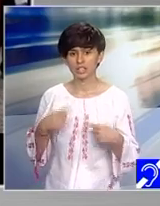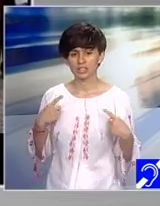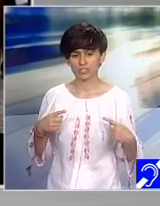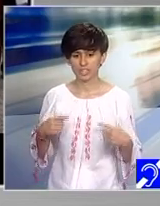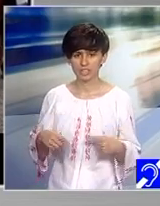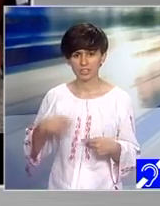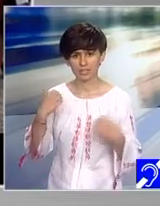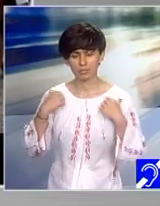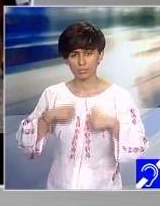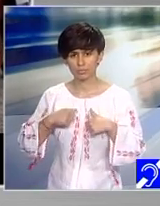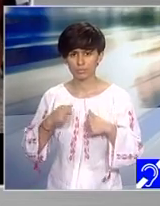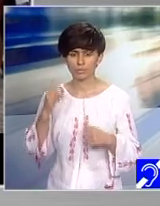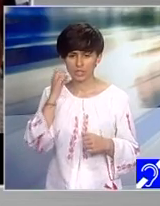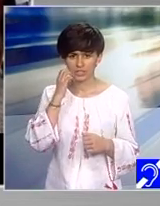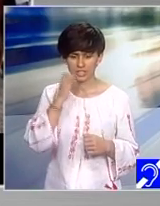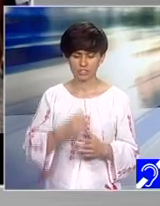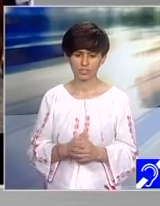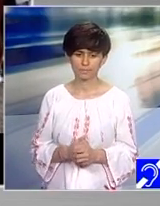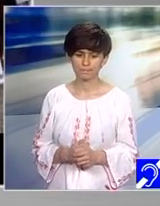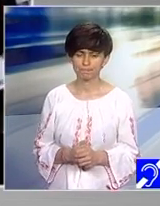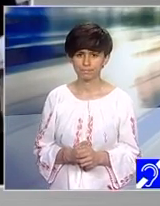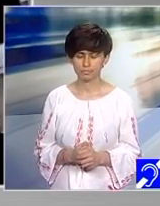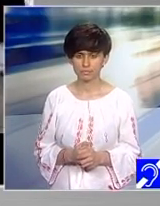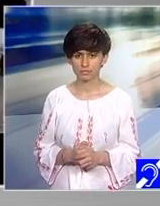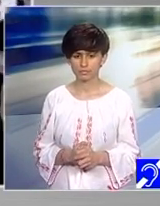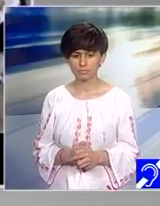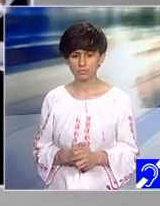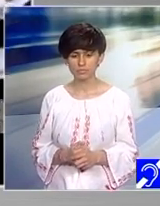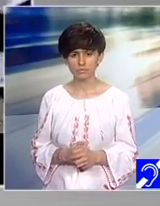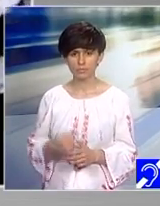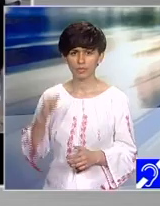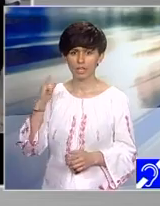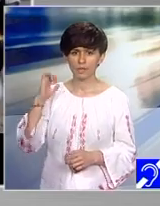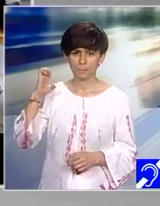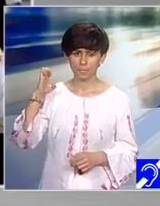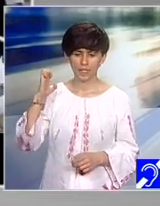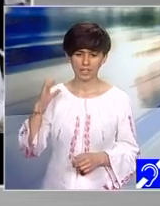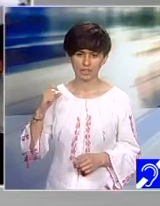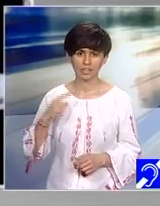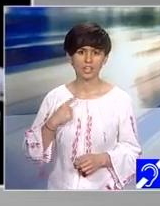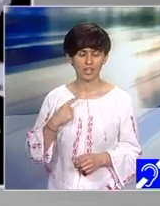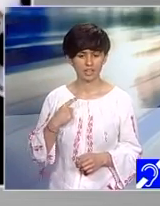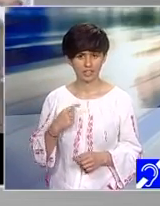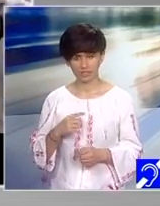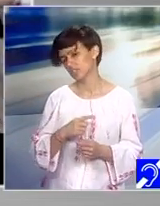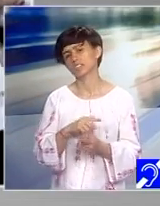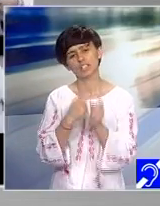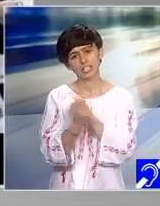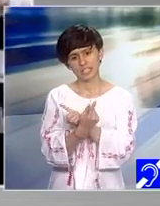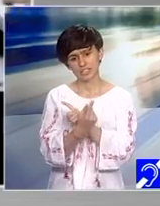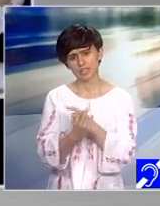în toate aspectele artei populare. O încondeat, lemn, mai... și așa mai departe. Și Ia a fost ușor pervertită, mică, a fost mult.